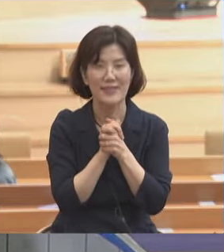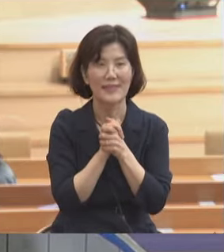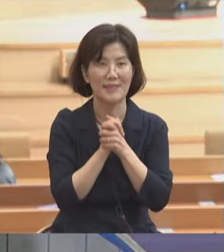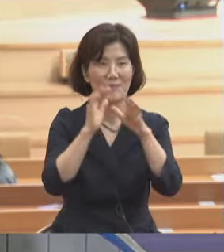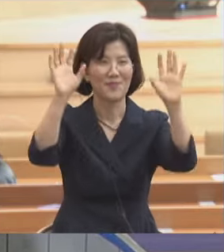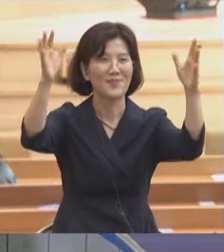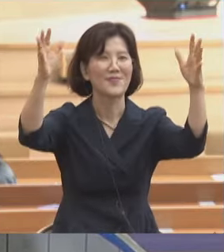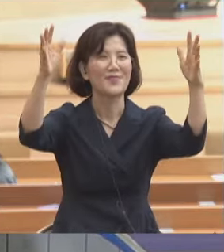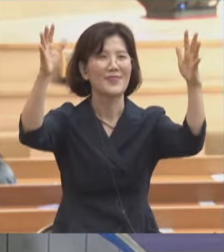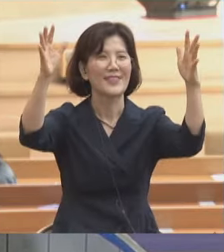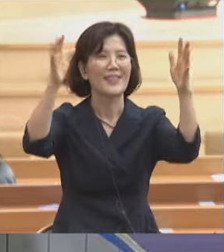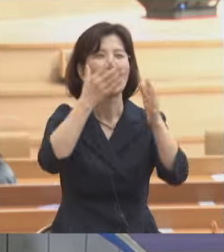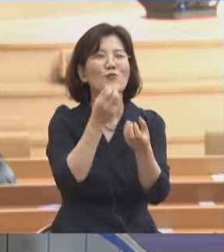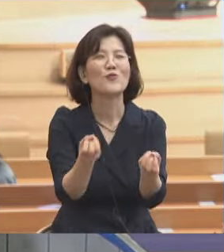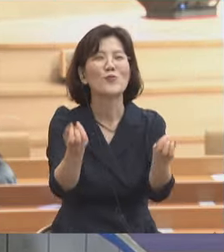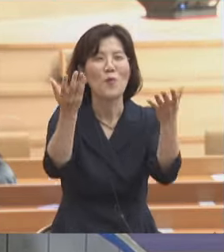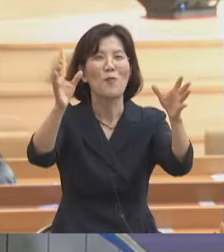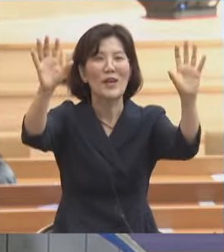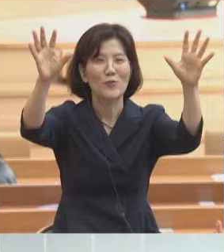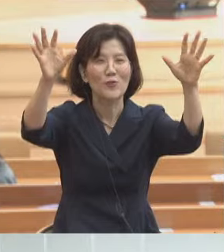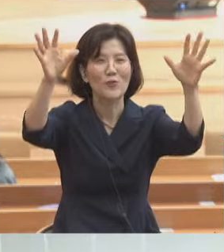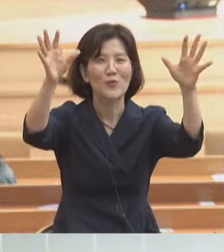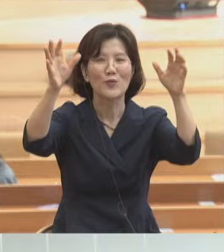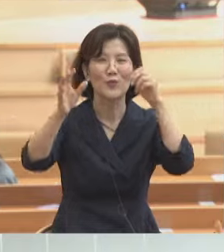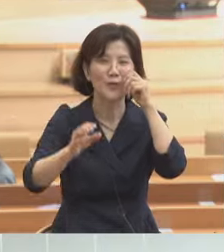아멘. 축복의 박수 하겠습니다.